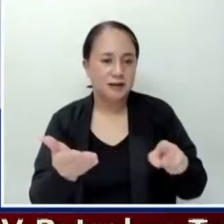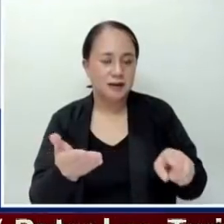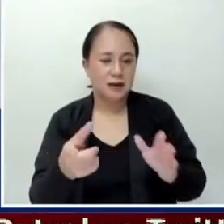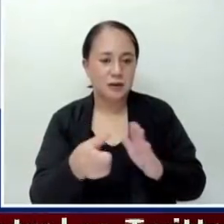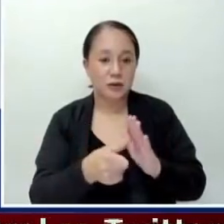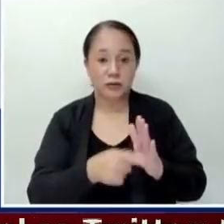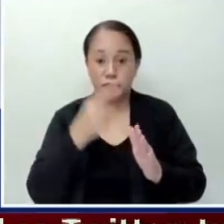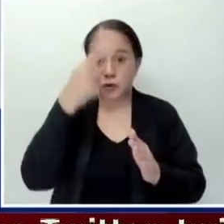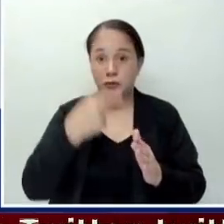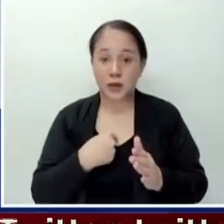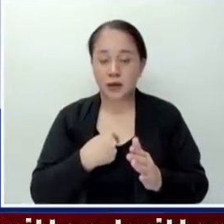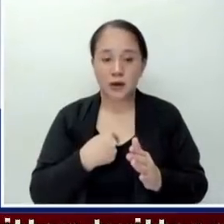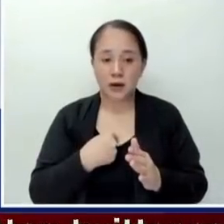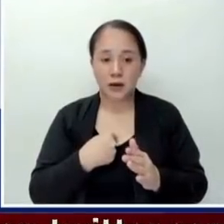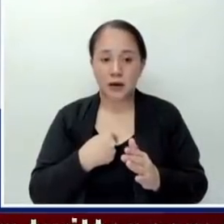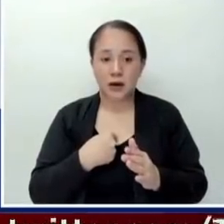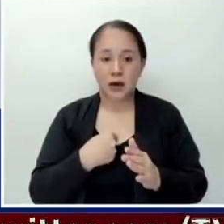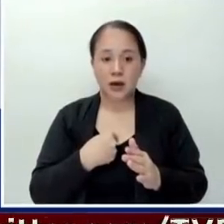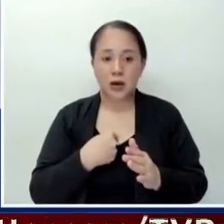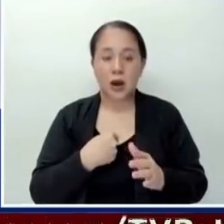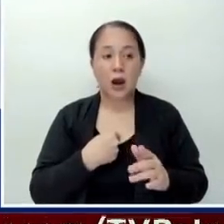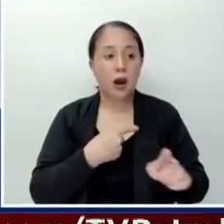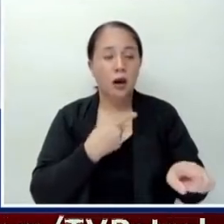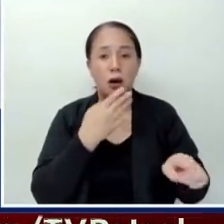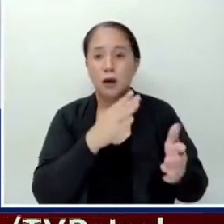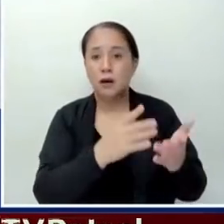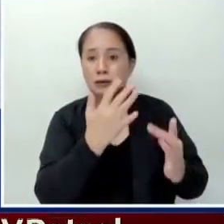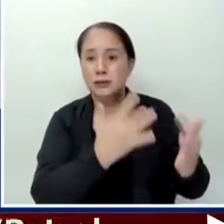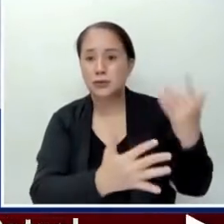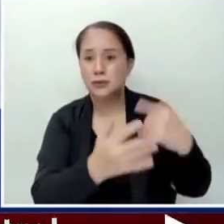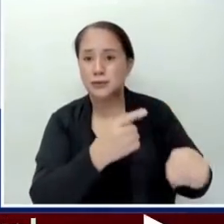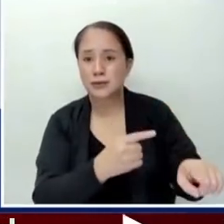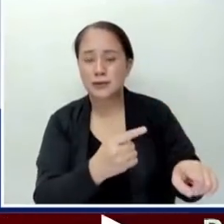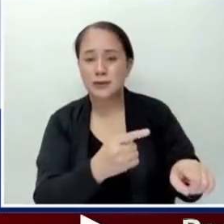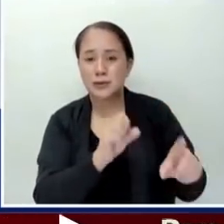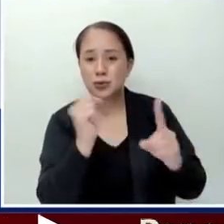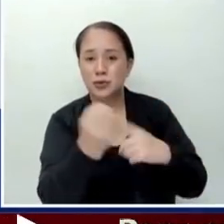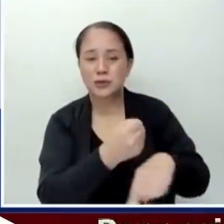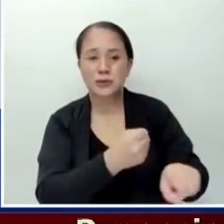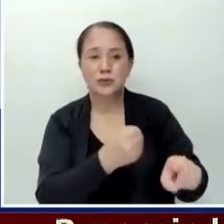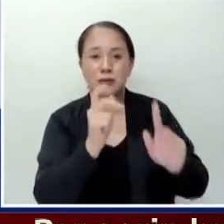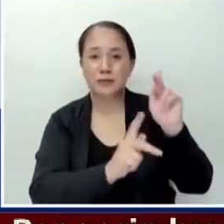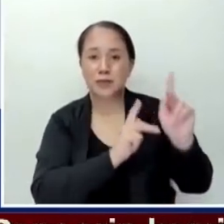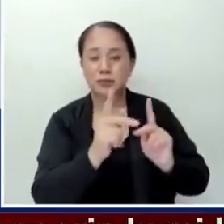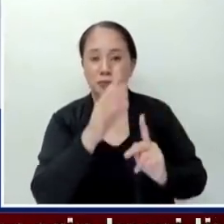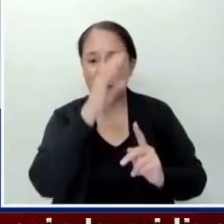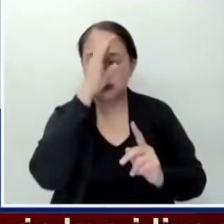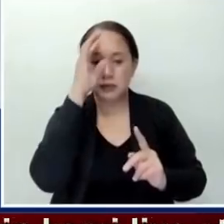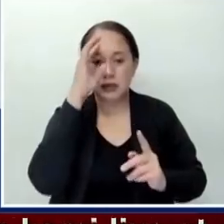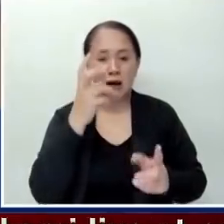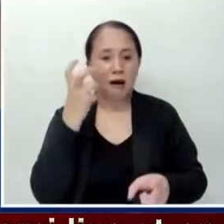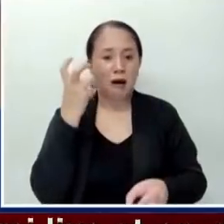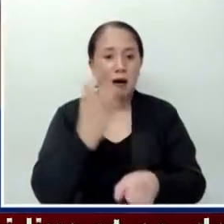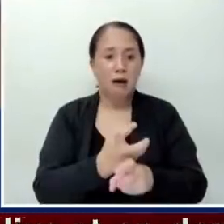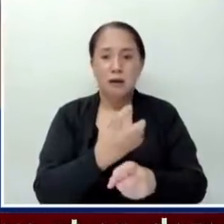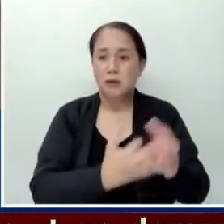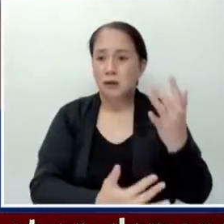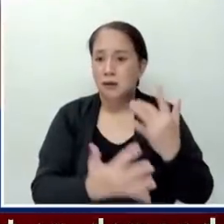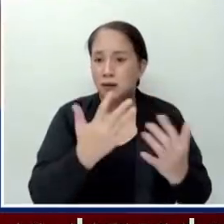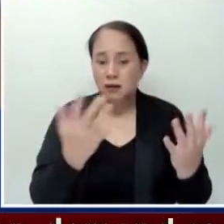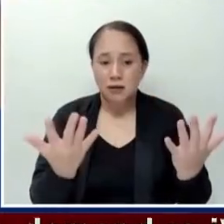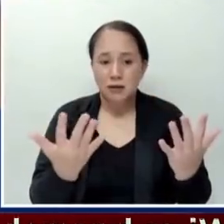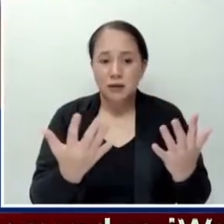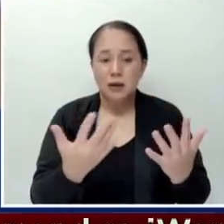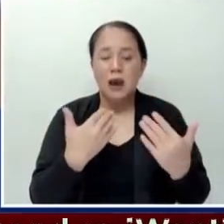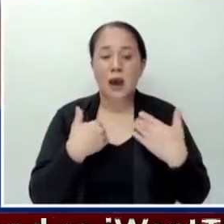I'm concerned, nasa masamang sitwasyon yung mga kababayan natin sa Cavite City. Mahirap masunugan. May mga